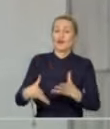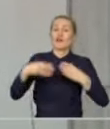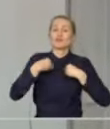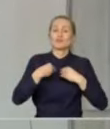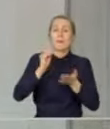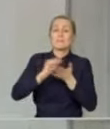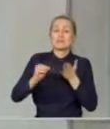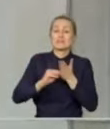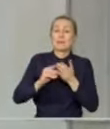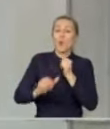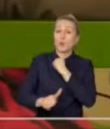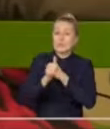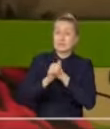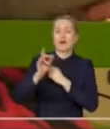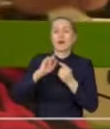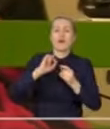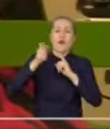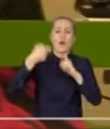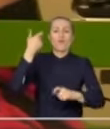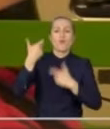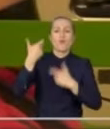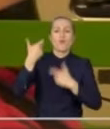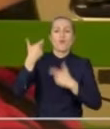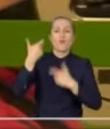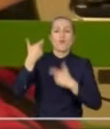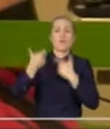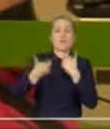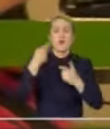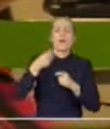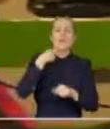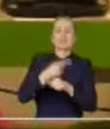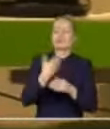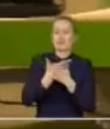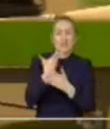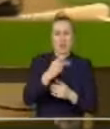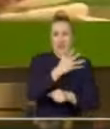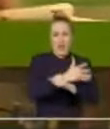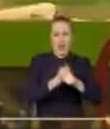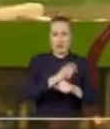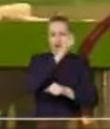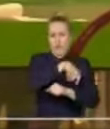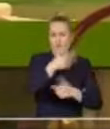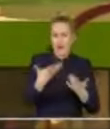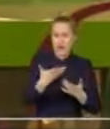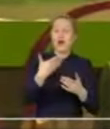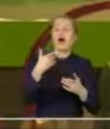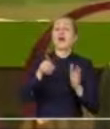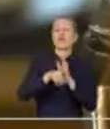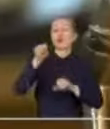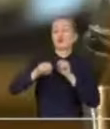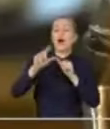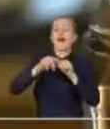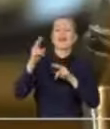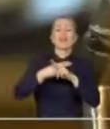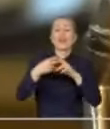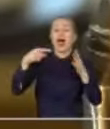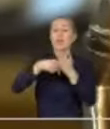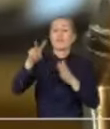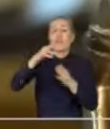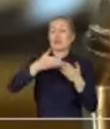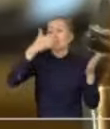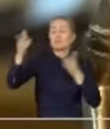uzasadnienia odwołała się od decyzji o braku aresztu do Sądu Wyższej Instancji. Niestety termin posiedzenia wyznaczono dopiero